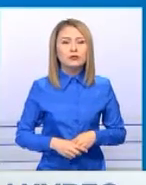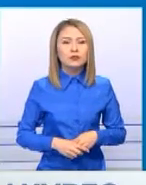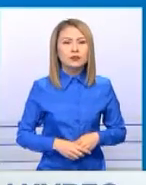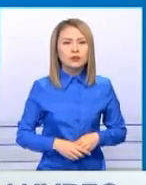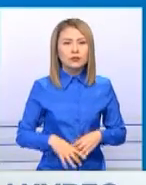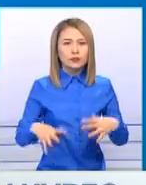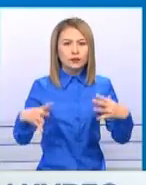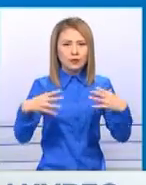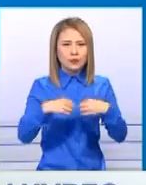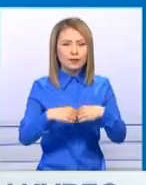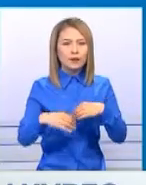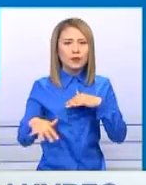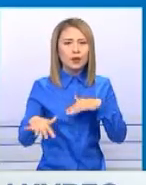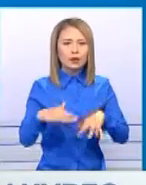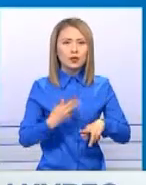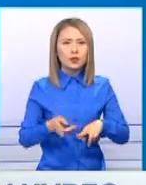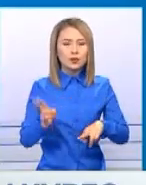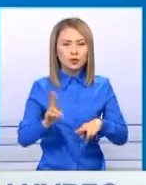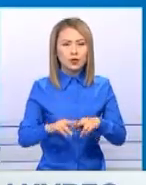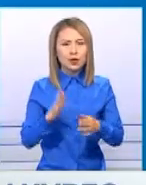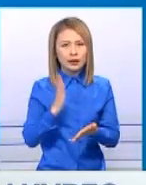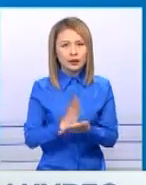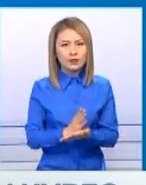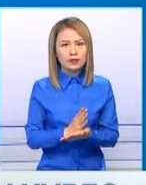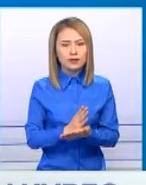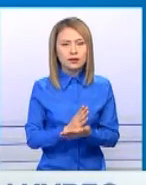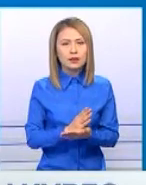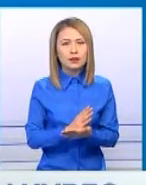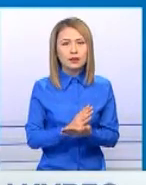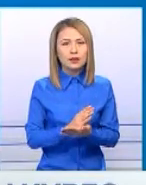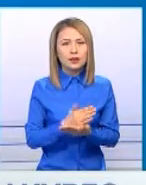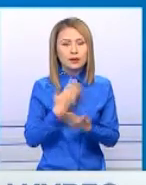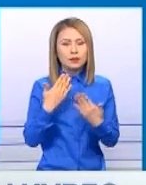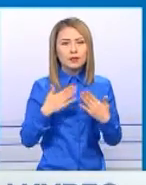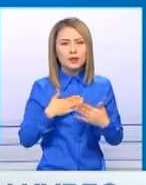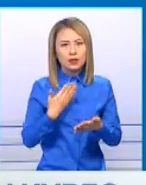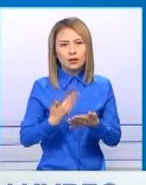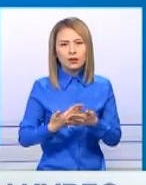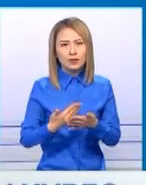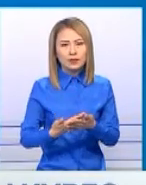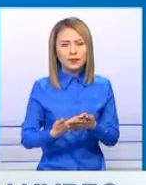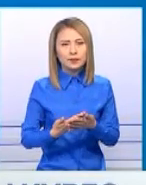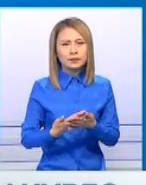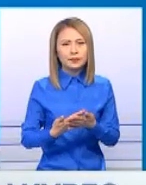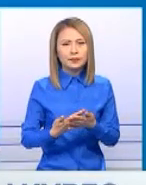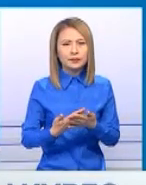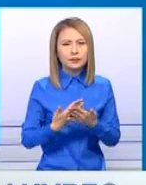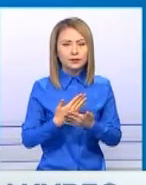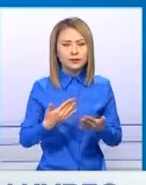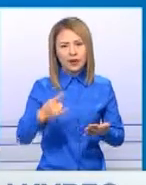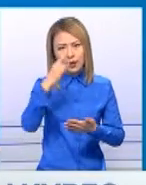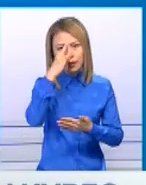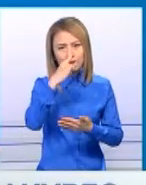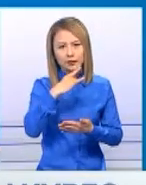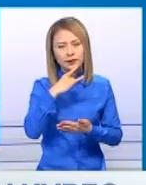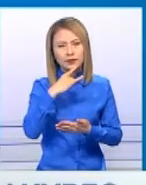мемлекеттің бірге істелінген жұмысты нәтижесі бар. Бізде, например, ноябрь айында